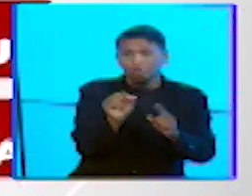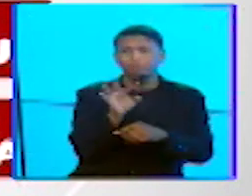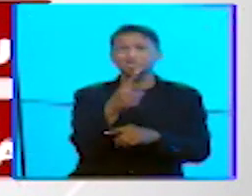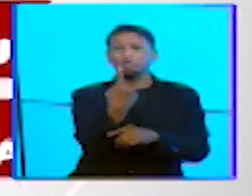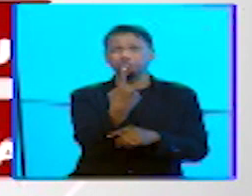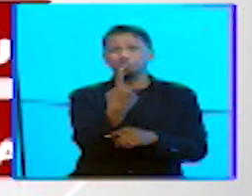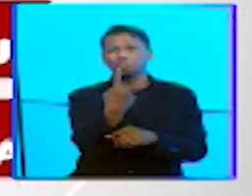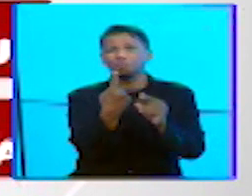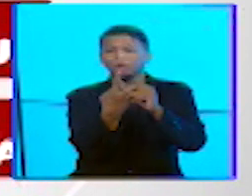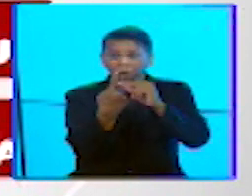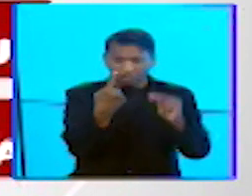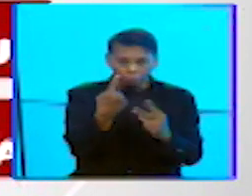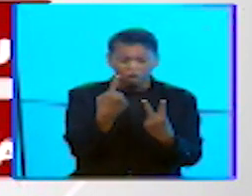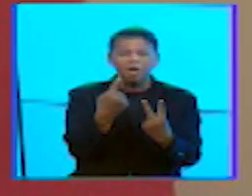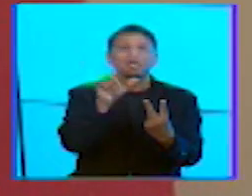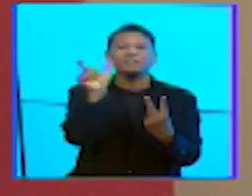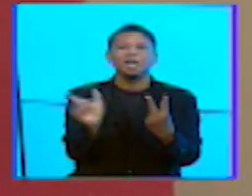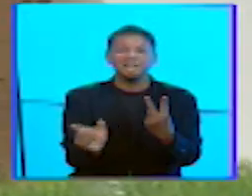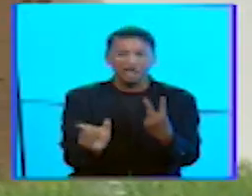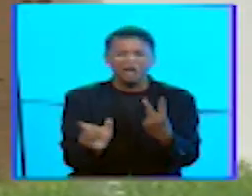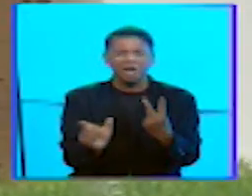38.100-an kasus.